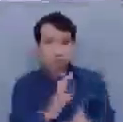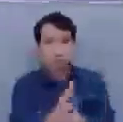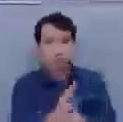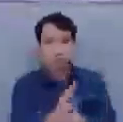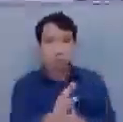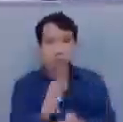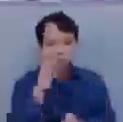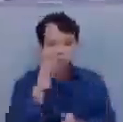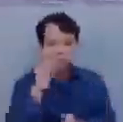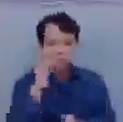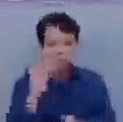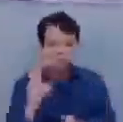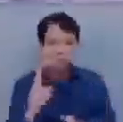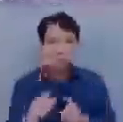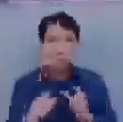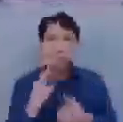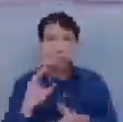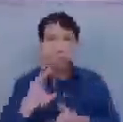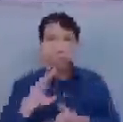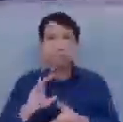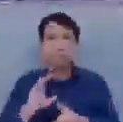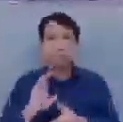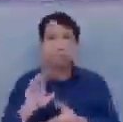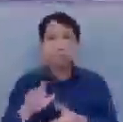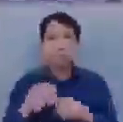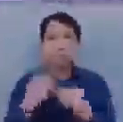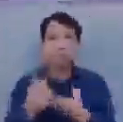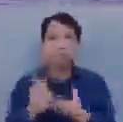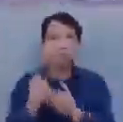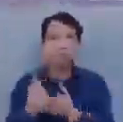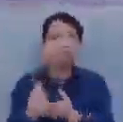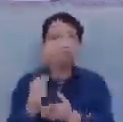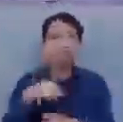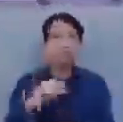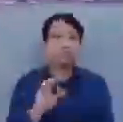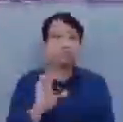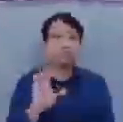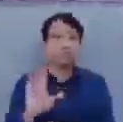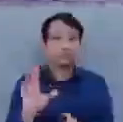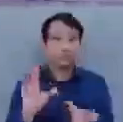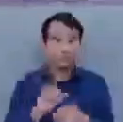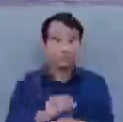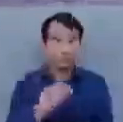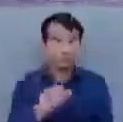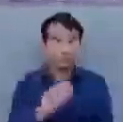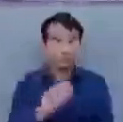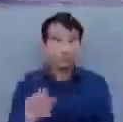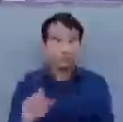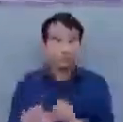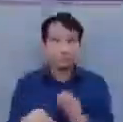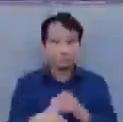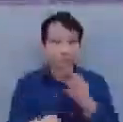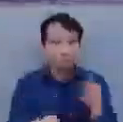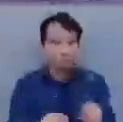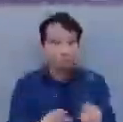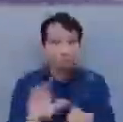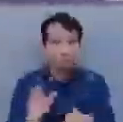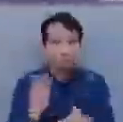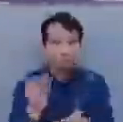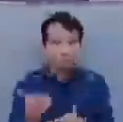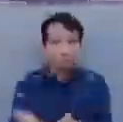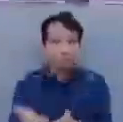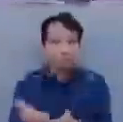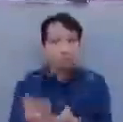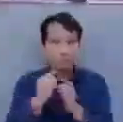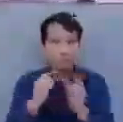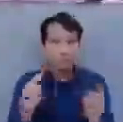Vera sa Caloocan City at nagpahatid sa Quezon City. Pagdating sa A. Bonifacio Street sa Maynila, ay saka siya nagdeklara ng